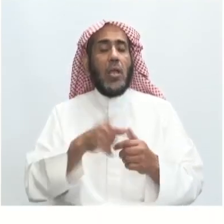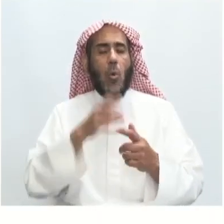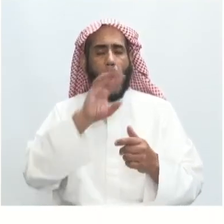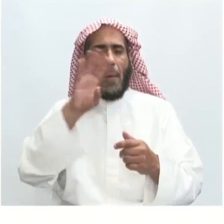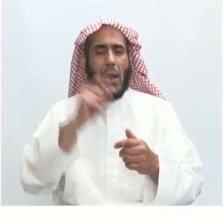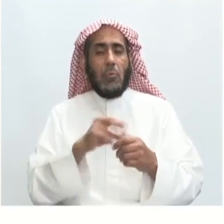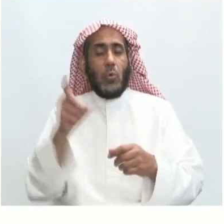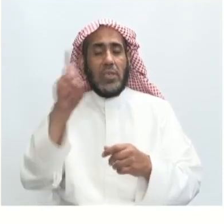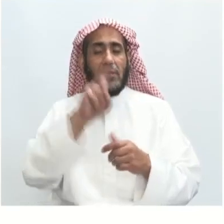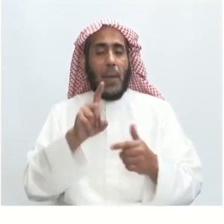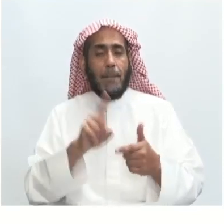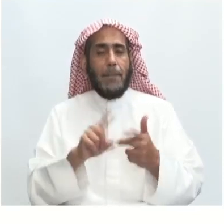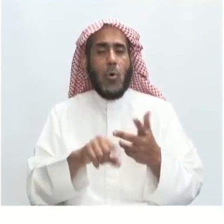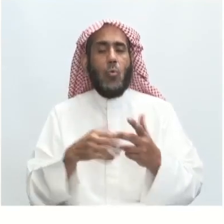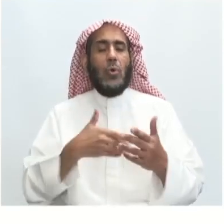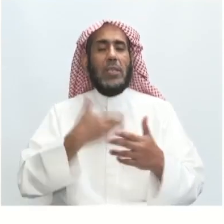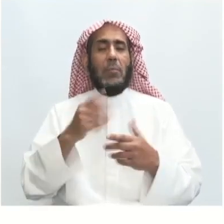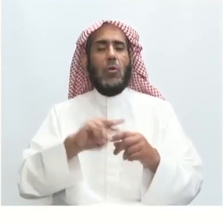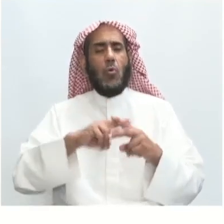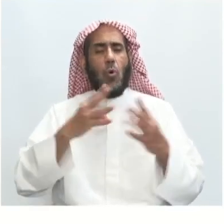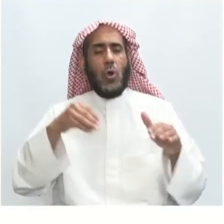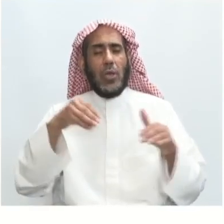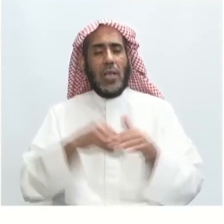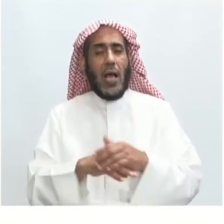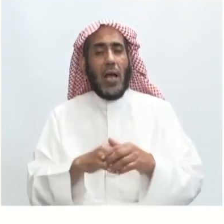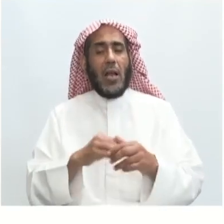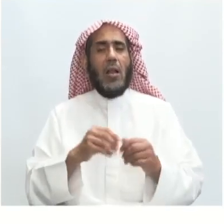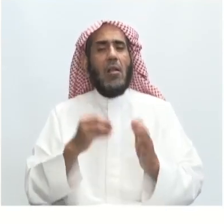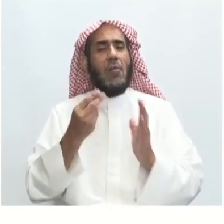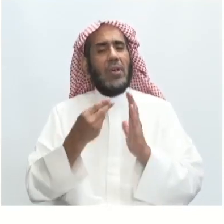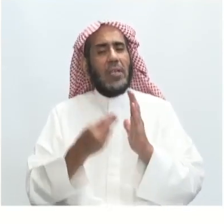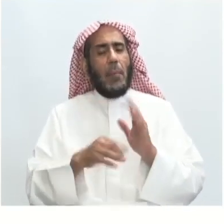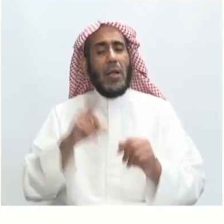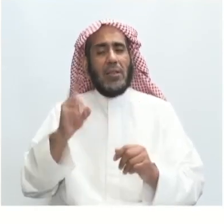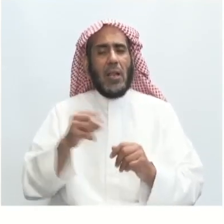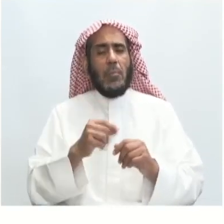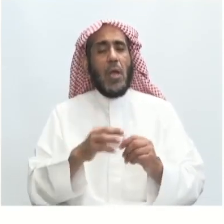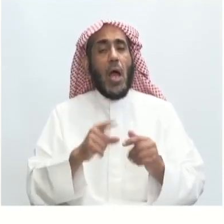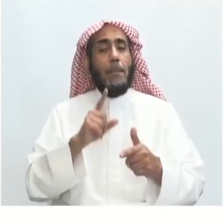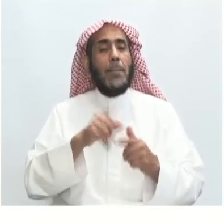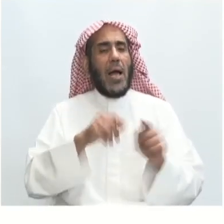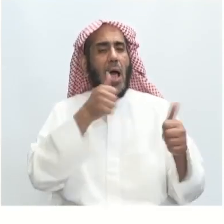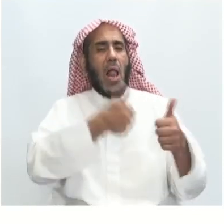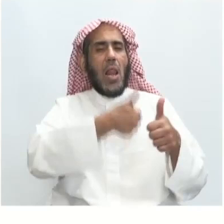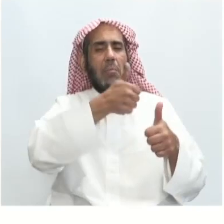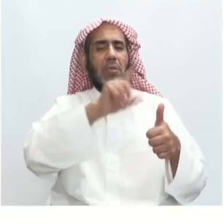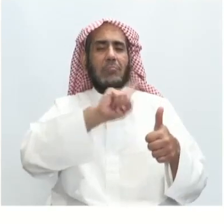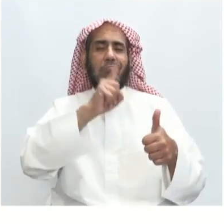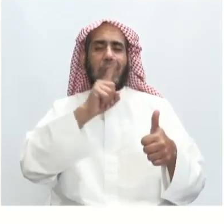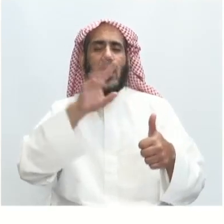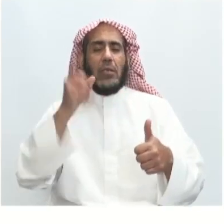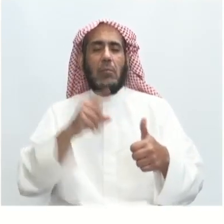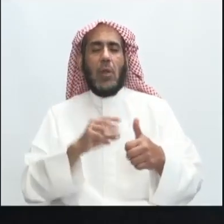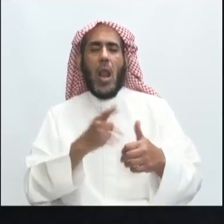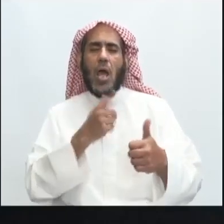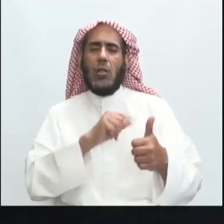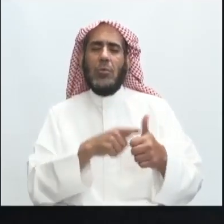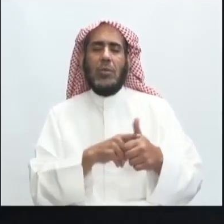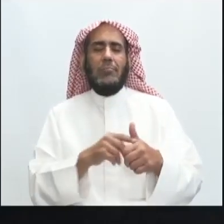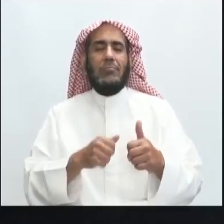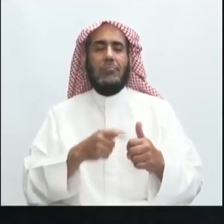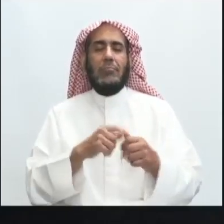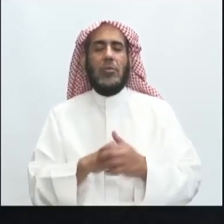الامر والاستفهام والتمني هذه كله داخل في الانشاء الطلبي اما المدح هنا غير طلبيه غير طلبي لا يطلب منك